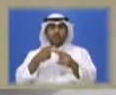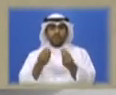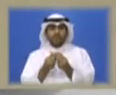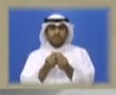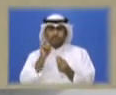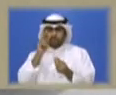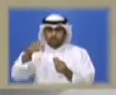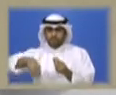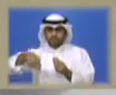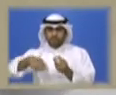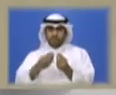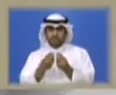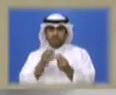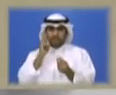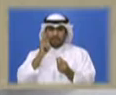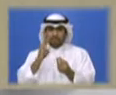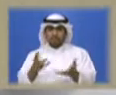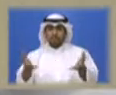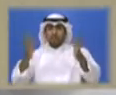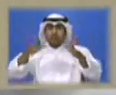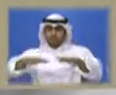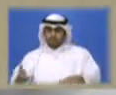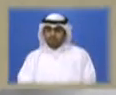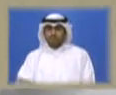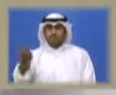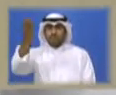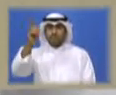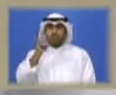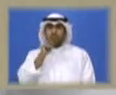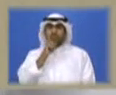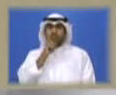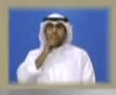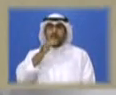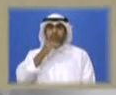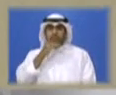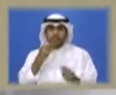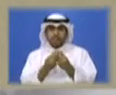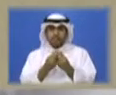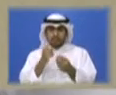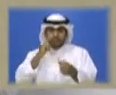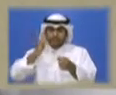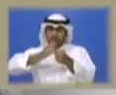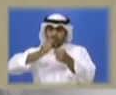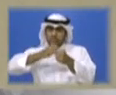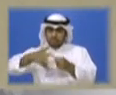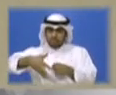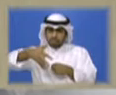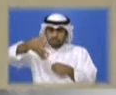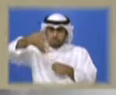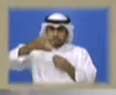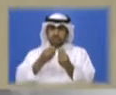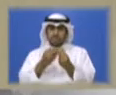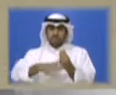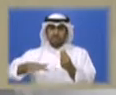الأسرة تأخذ دور أكثر، يعني بس الأم والأب اللي يقومون في دور التنشئة الاجتماعية،